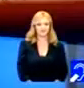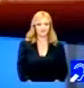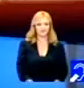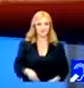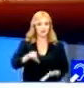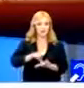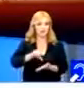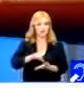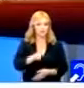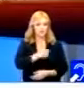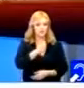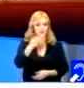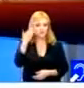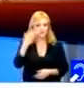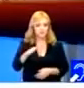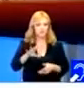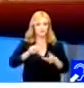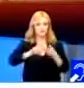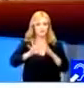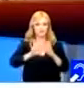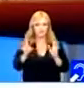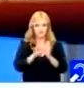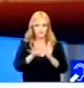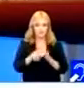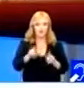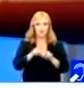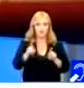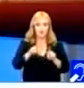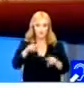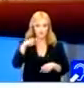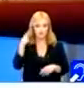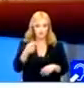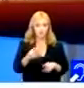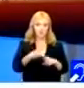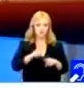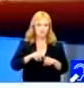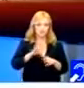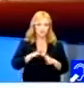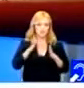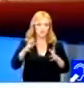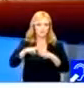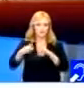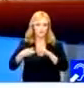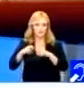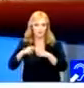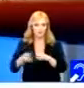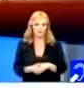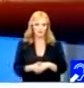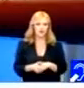Prezența militară străină, dependența energetică și propaganda rusă sunt amenințările cele mai mari la adresa statelor membre